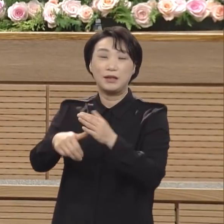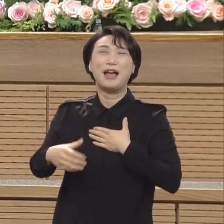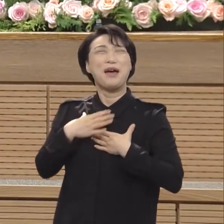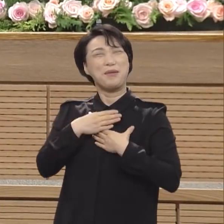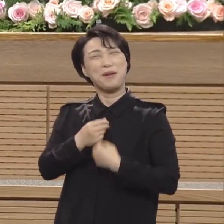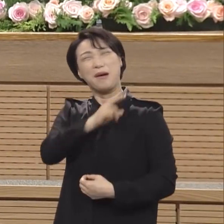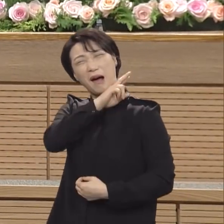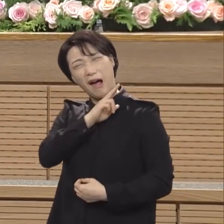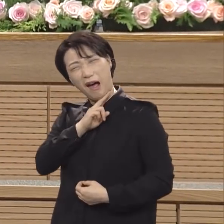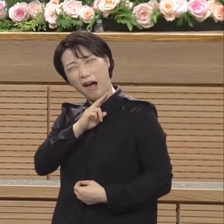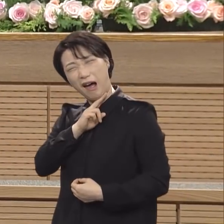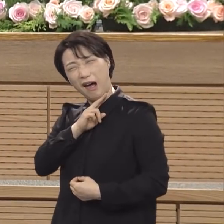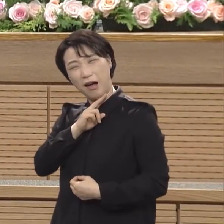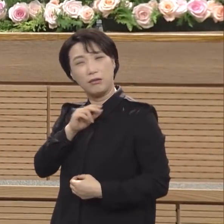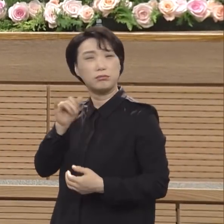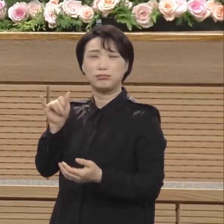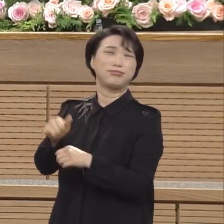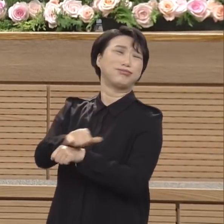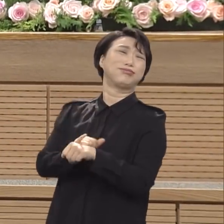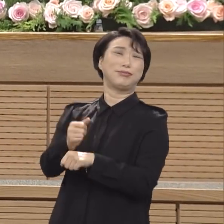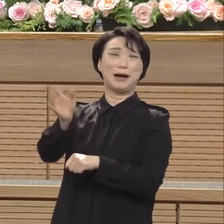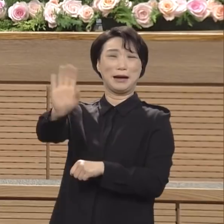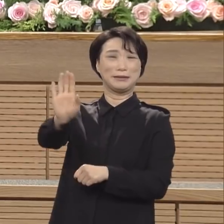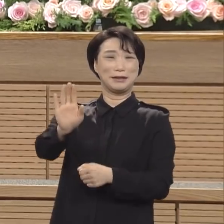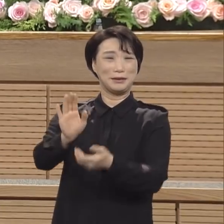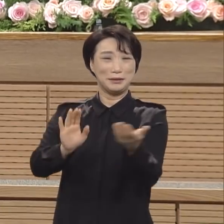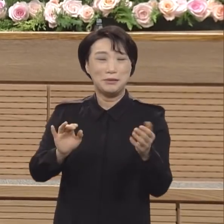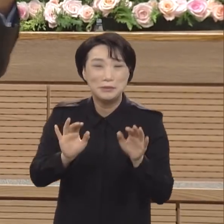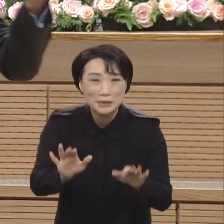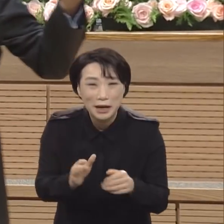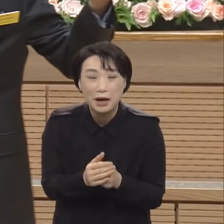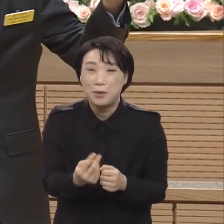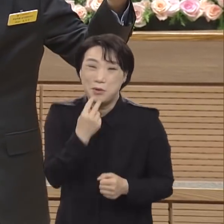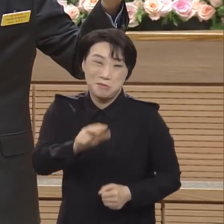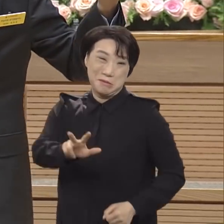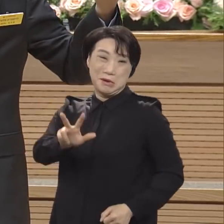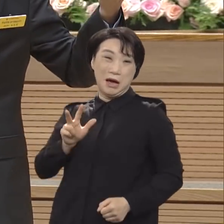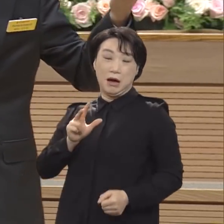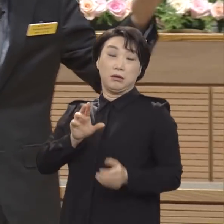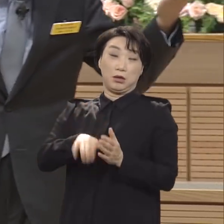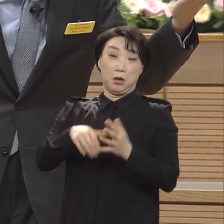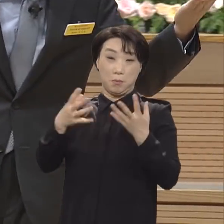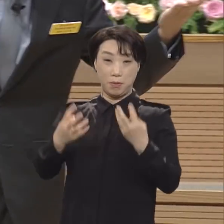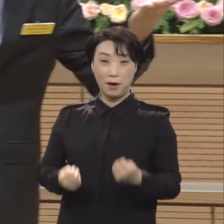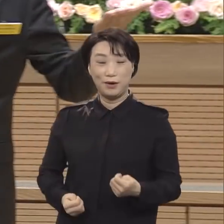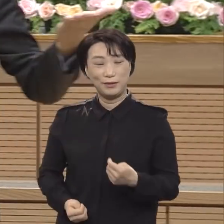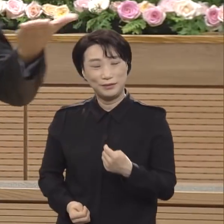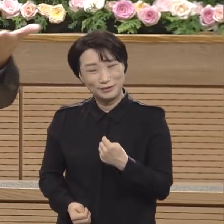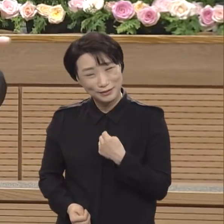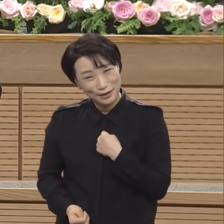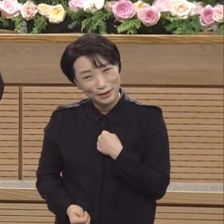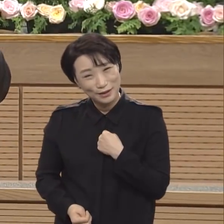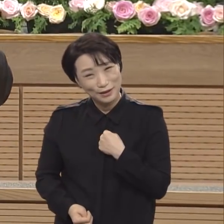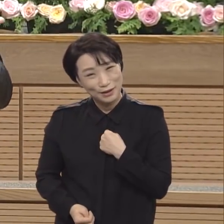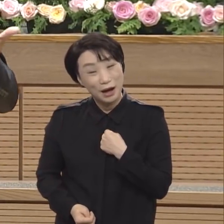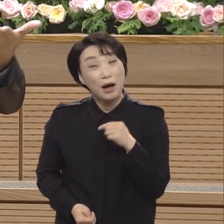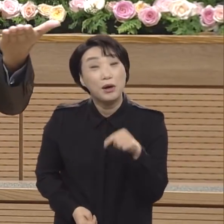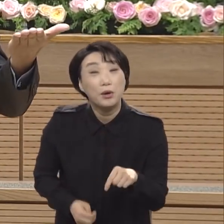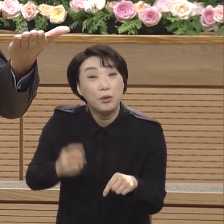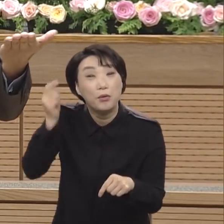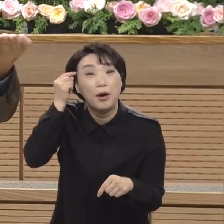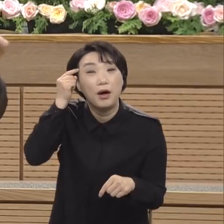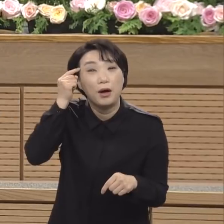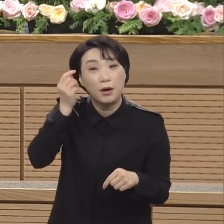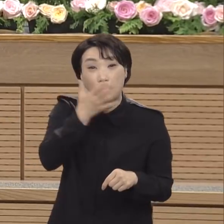편안하게만 다니는 게 아니야. 그렇게 다시 말해서 목숨을 들고 다닐 때가 많다 그 말이오. 이게